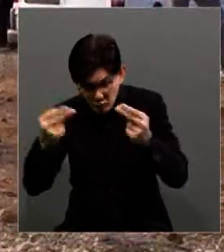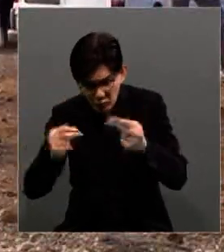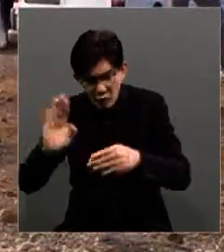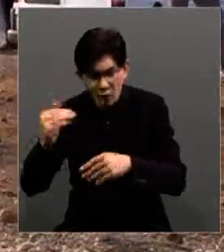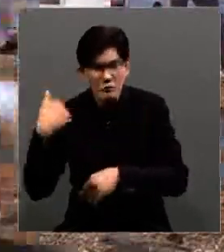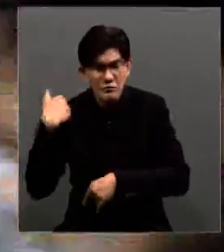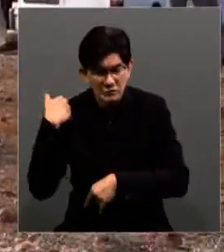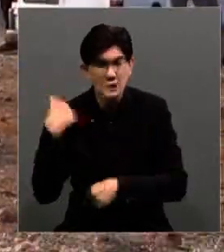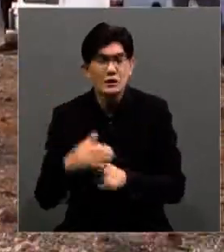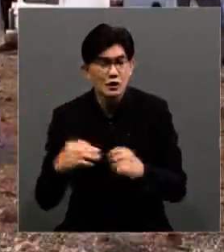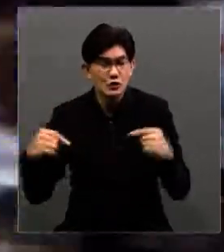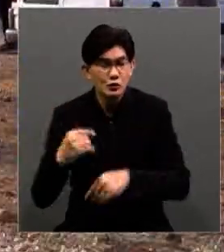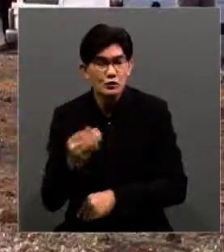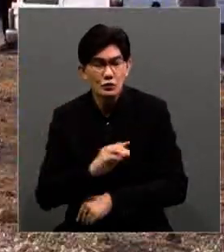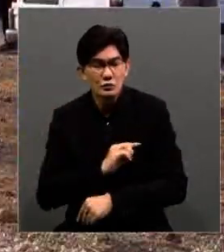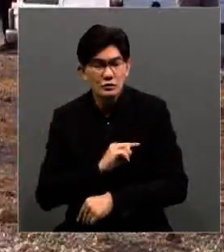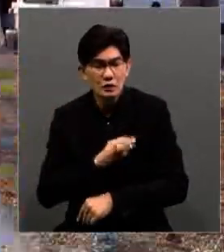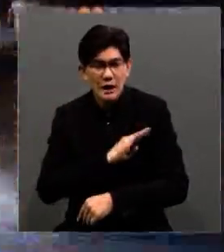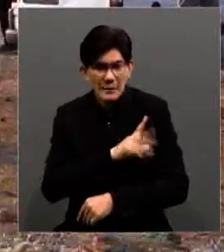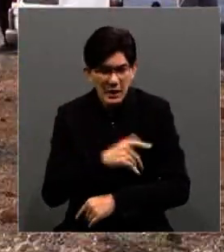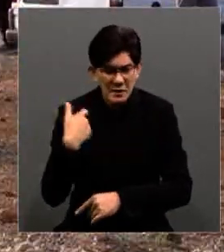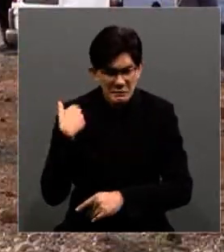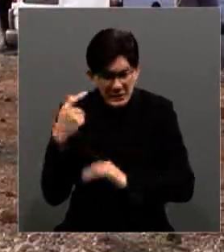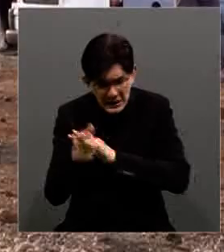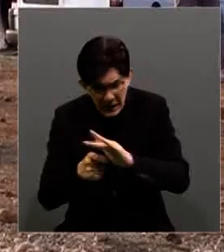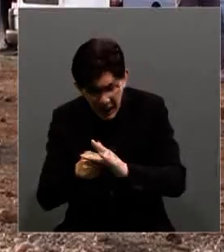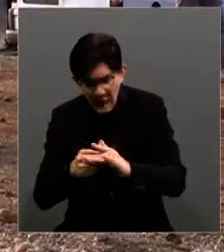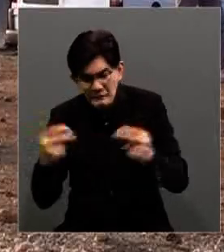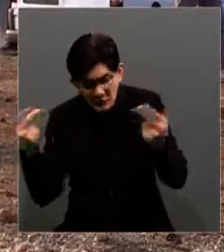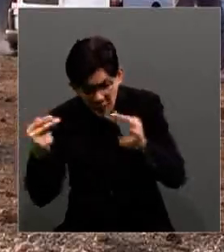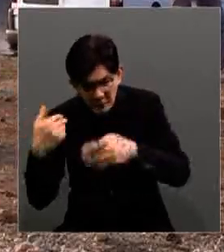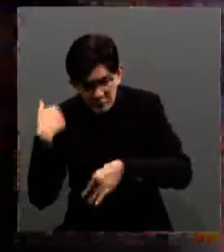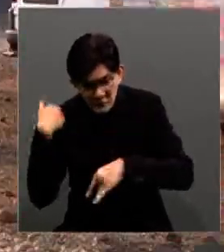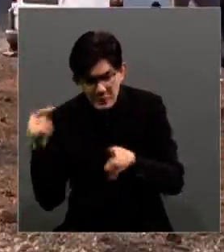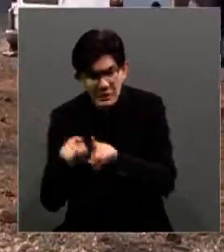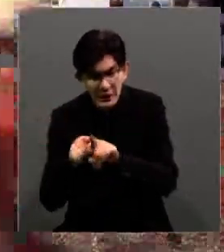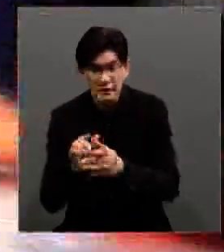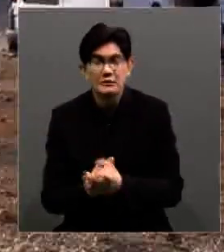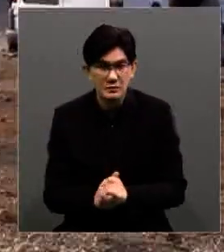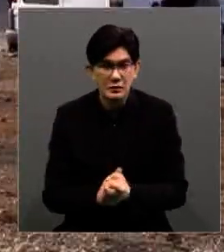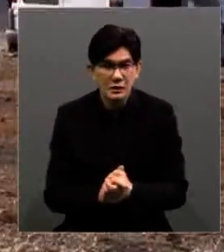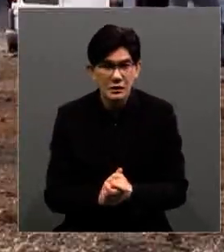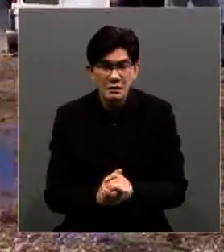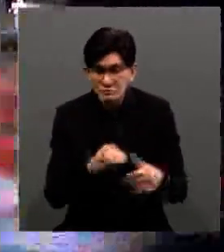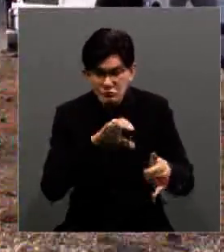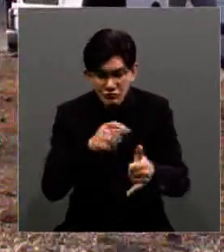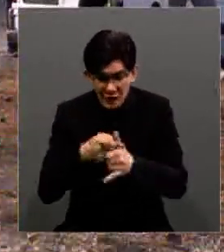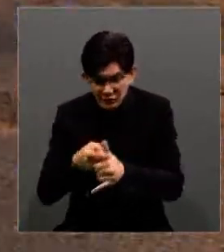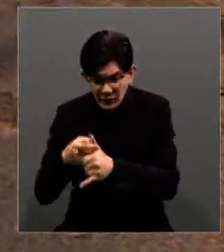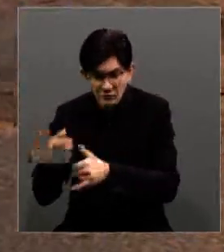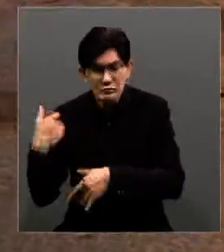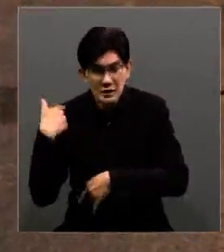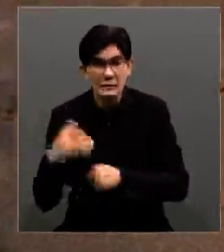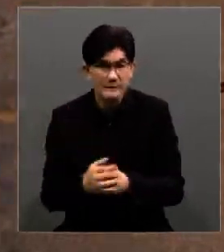กาซ่าจากการที่ฮามาสส่งนักรบแทรกซึมเข้ามาสังหารผู้คนตามแนวชายแดนตอนใต้ของอิสราเอลแล้วก็จับตัวประกันไป